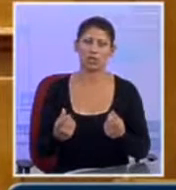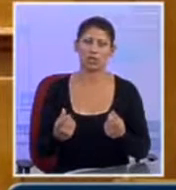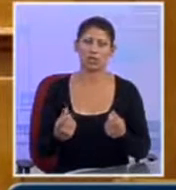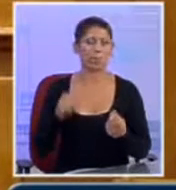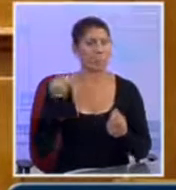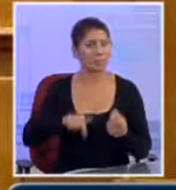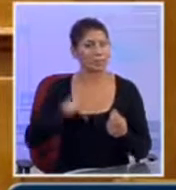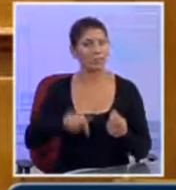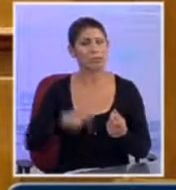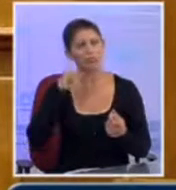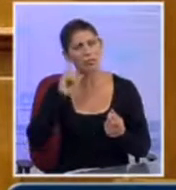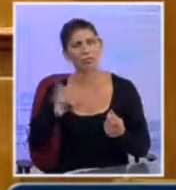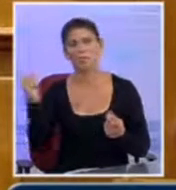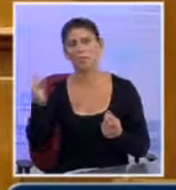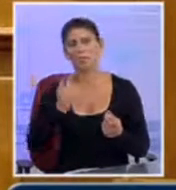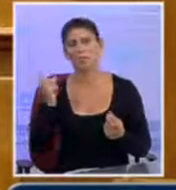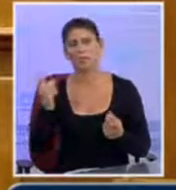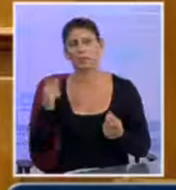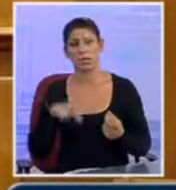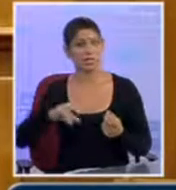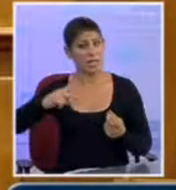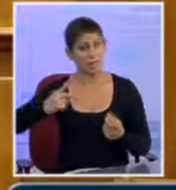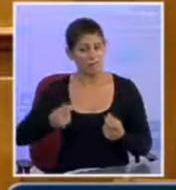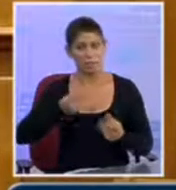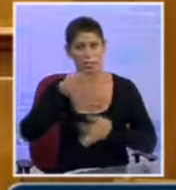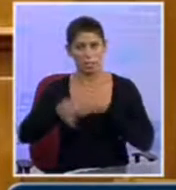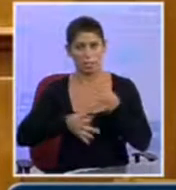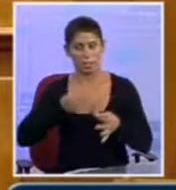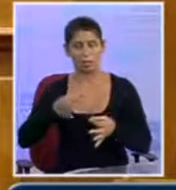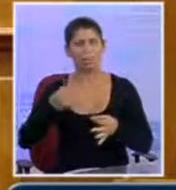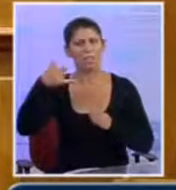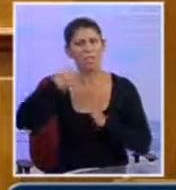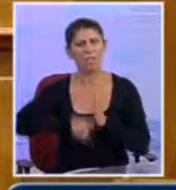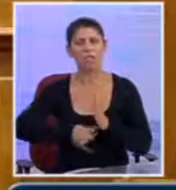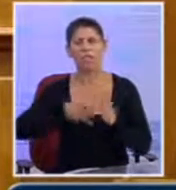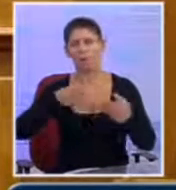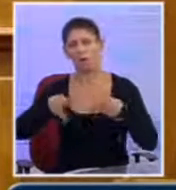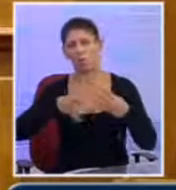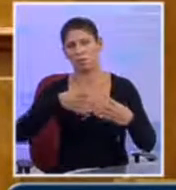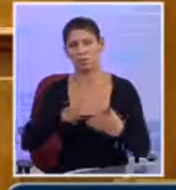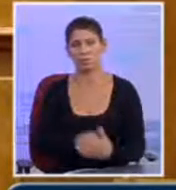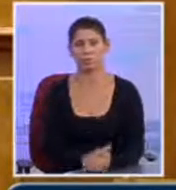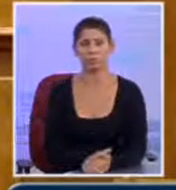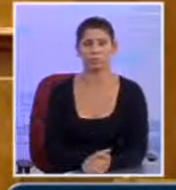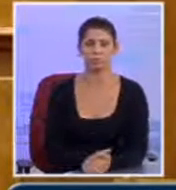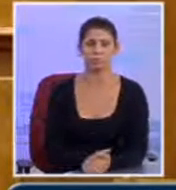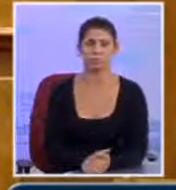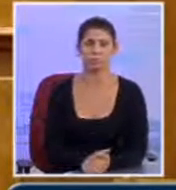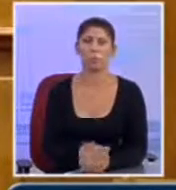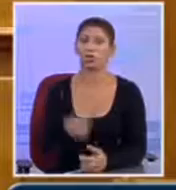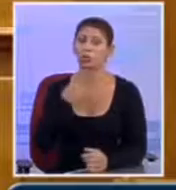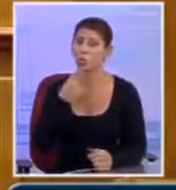τις σημερινές δεδομένες συνθήκες. Άρα και η δεύτερη διατύπωση είναι βαθιά παραπλανητική. Και το λέω αυτό